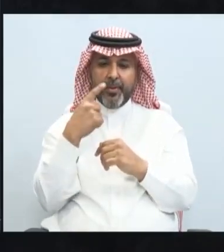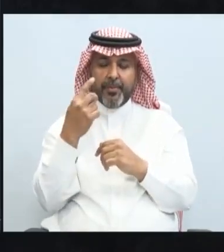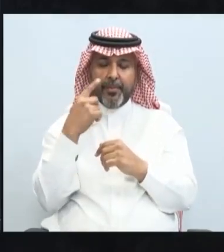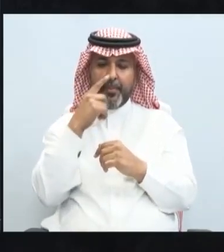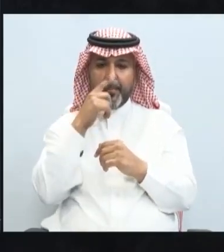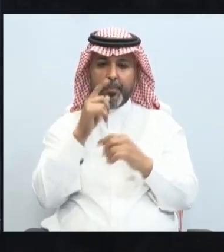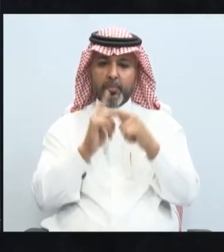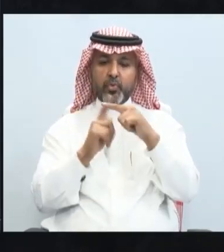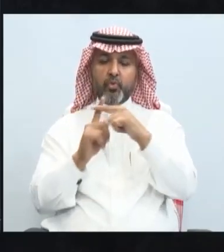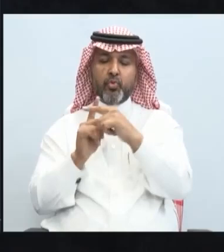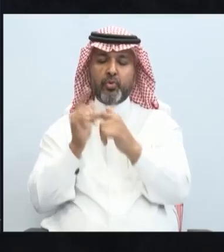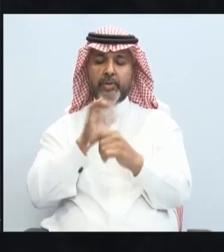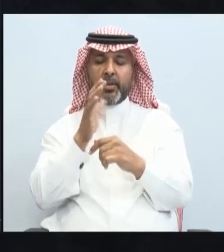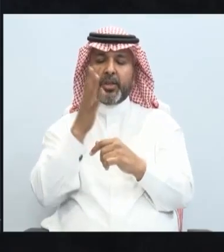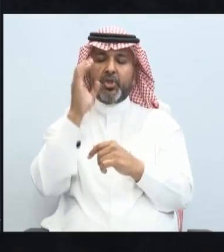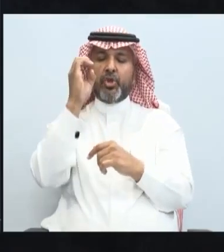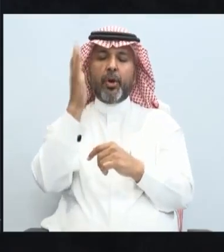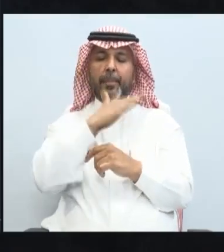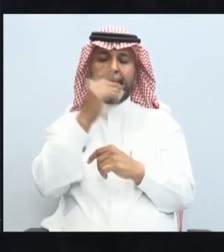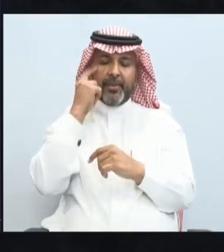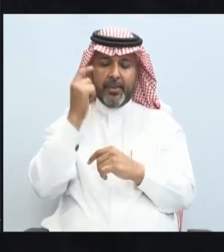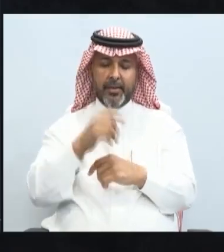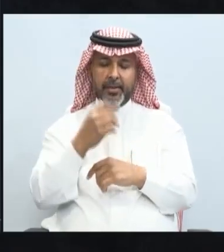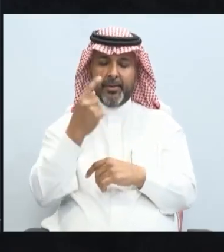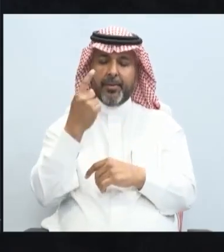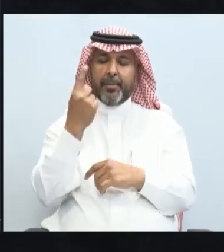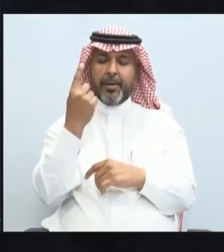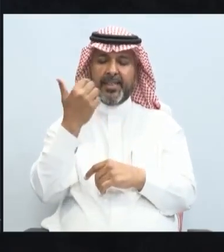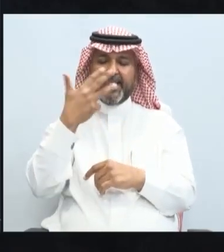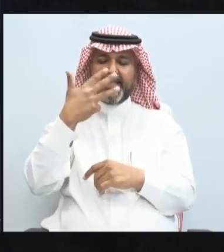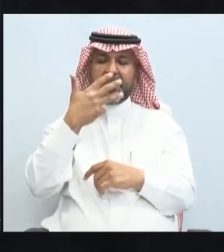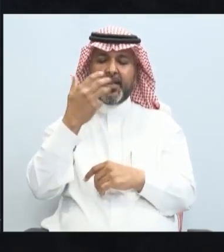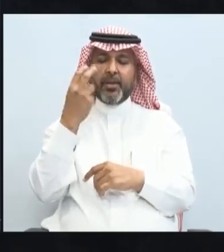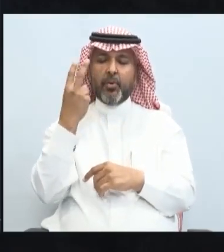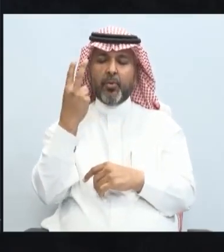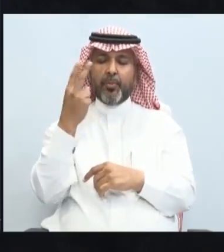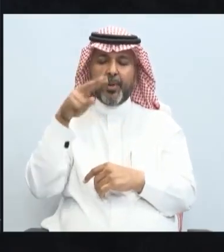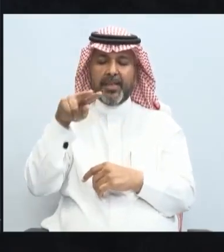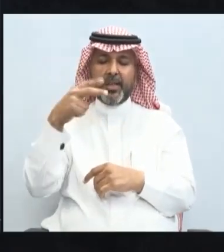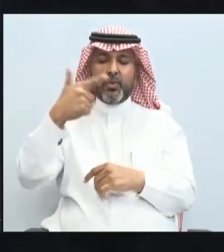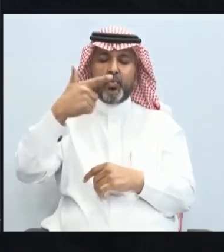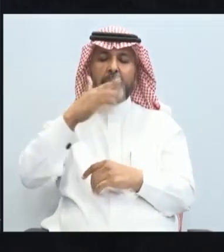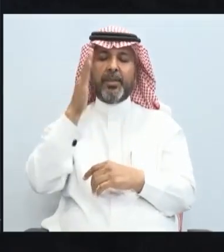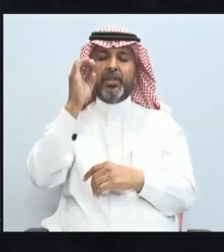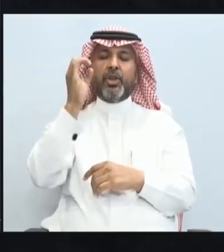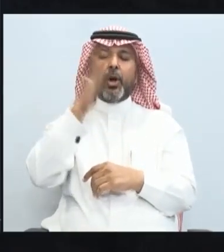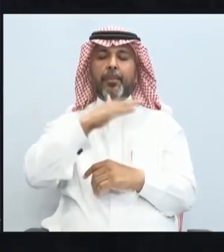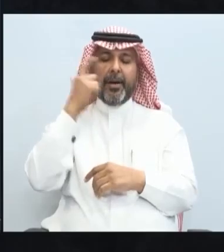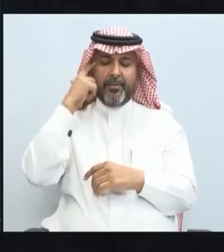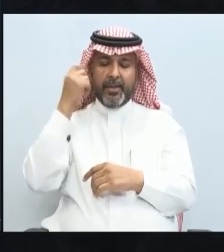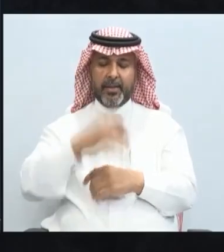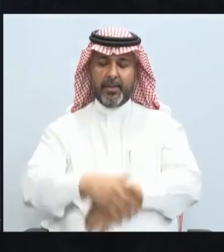180 حتكون غير معرفه اللي هي عند ال 90 وال 270 ولما تاخذ انت اكثر من لفه ح حتزيد